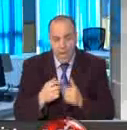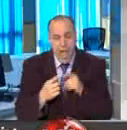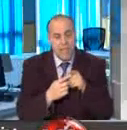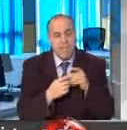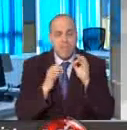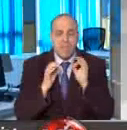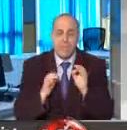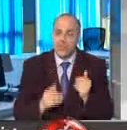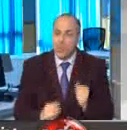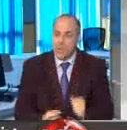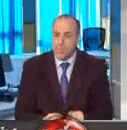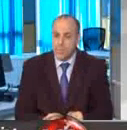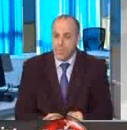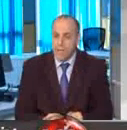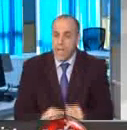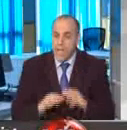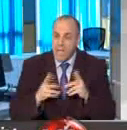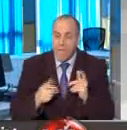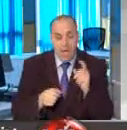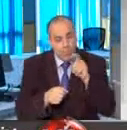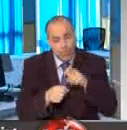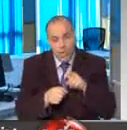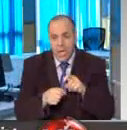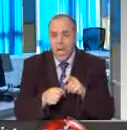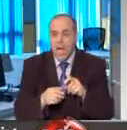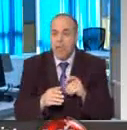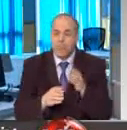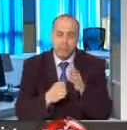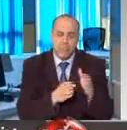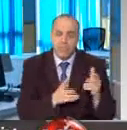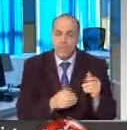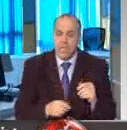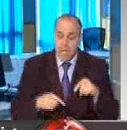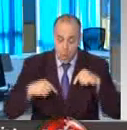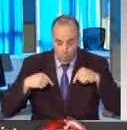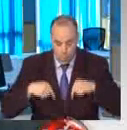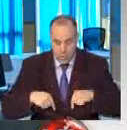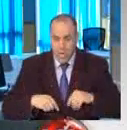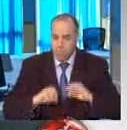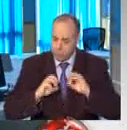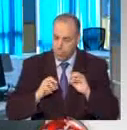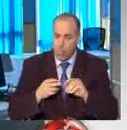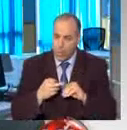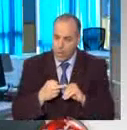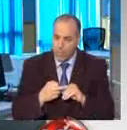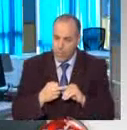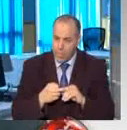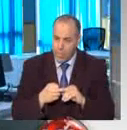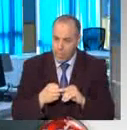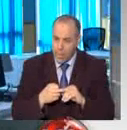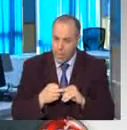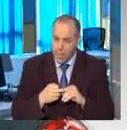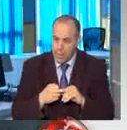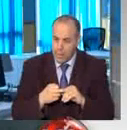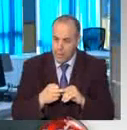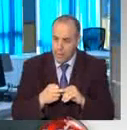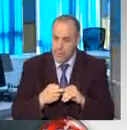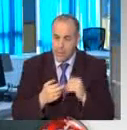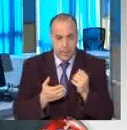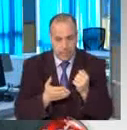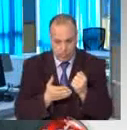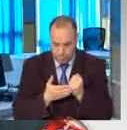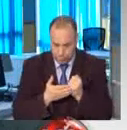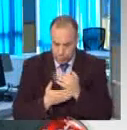المناظرة، كيفية المشاركة والأصناف المشاركة. الوزارة اتخذت قرار كوني باش تاخذ